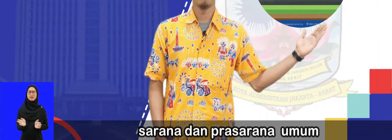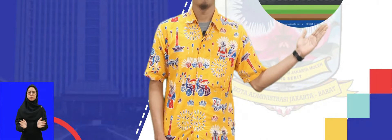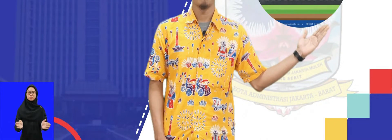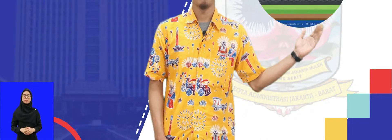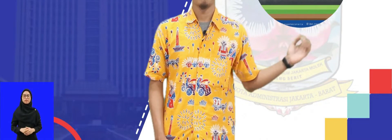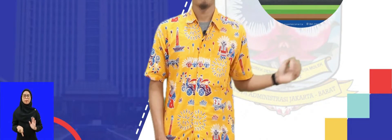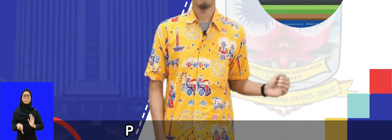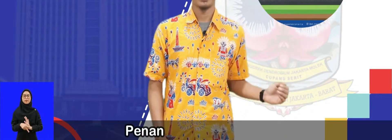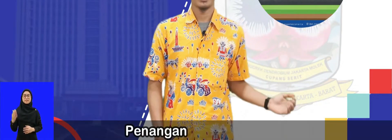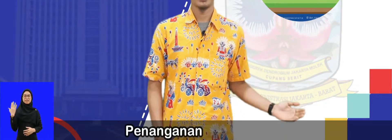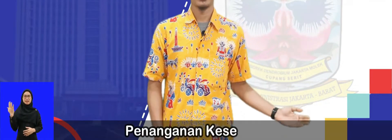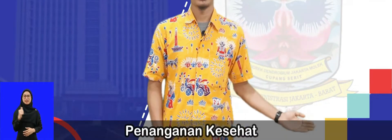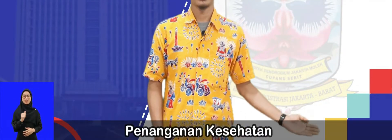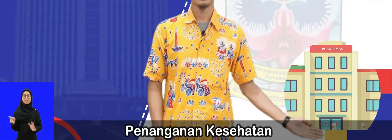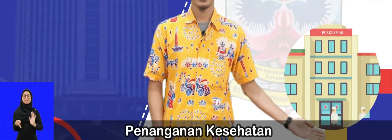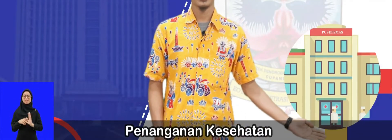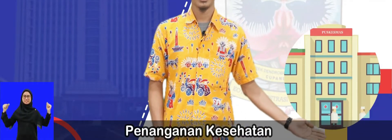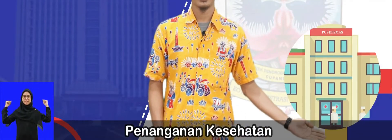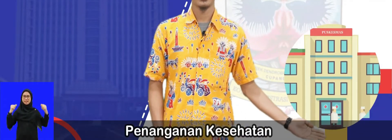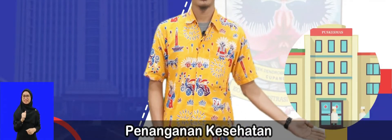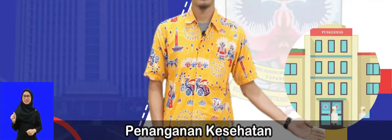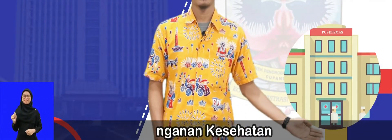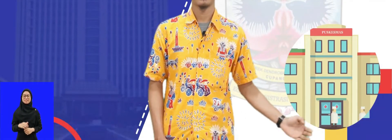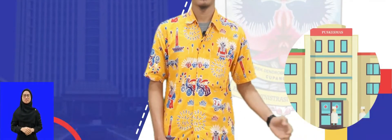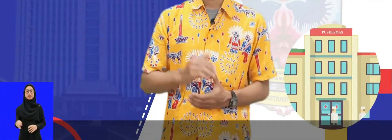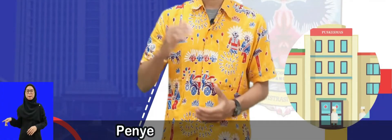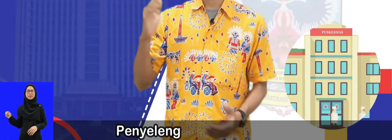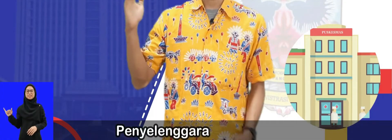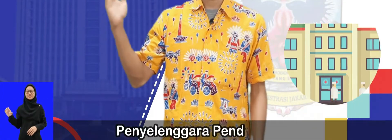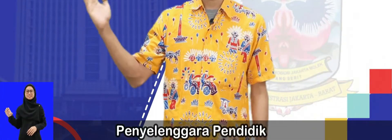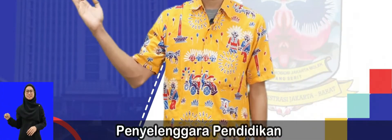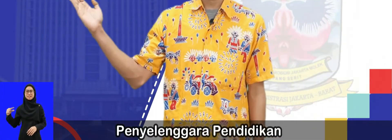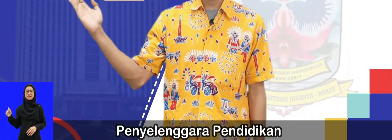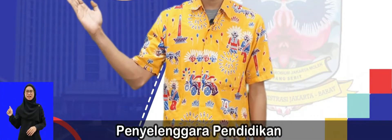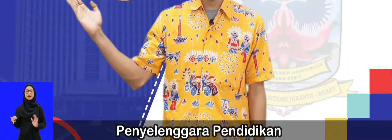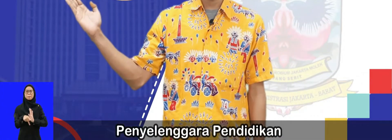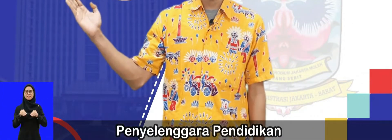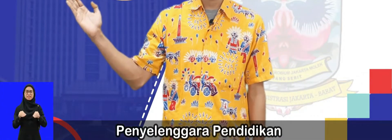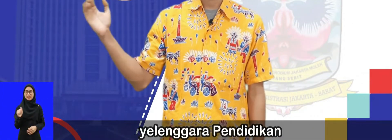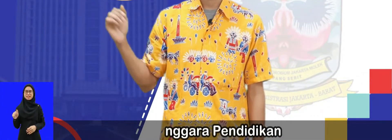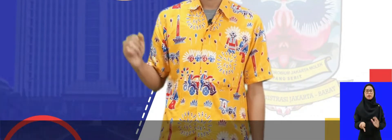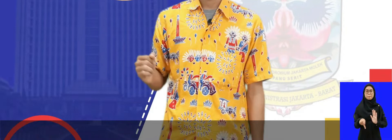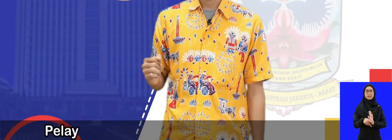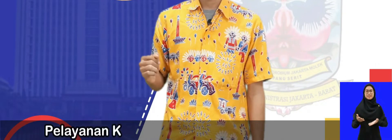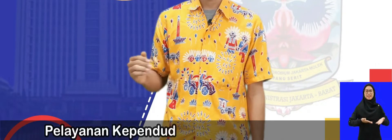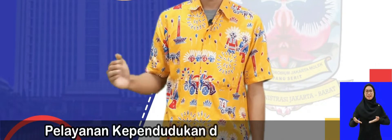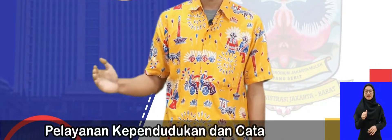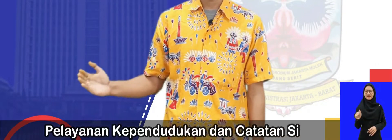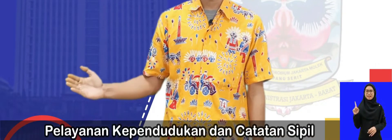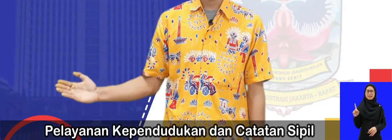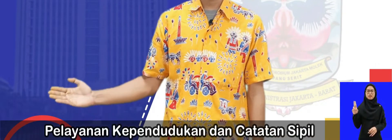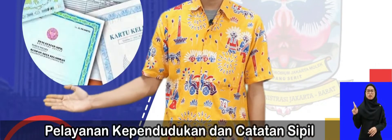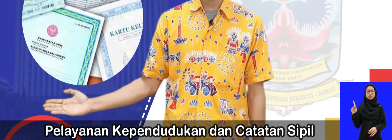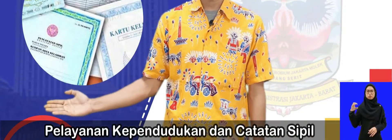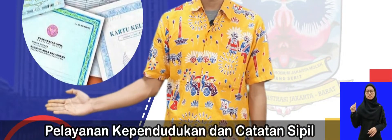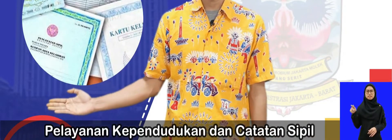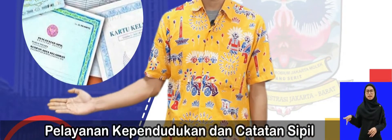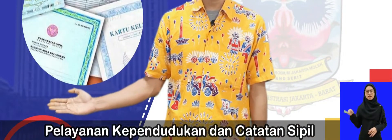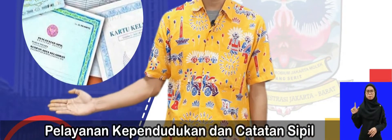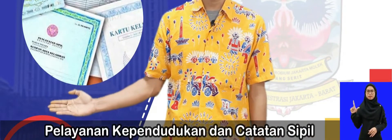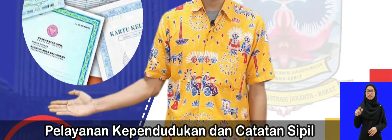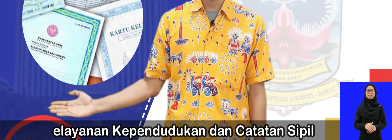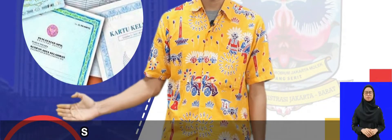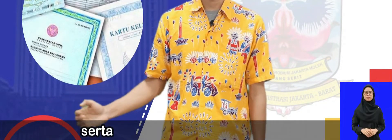umum, penanganan kesehatan, penyelenggara pendidikan, pelayanan kependudukan